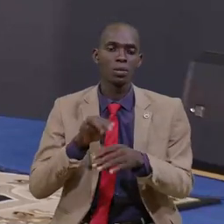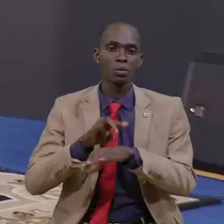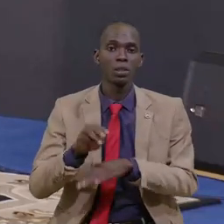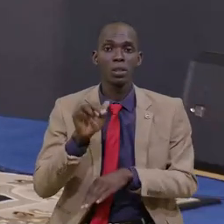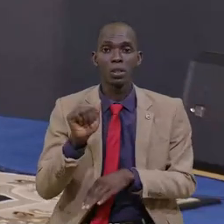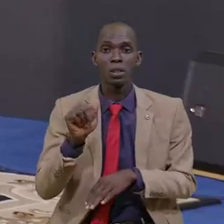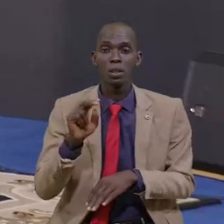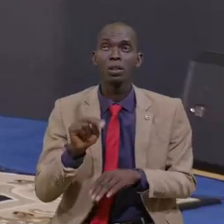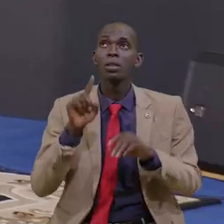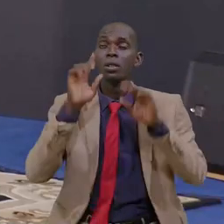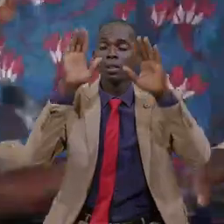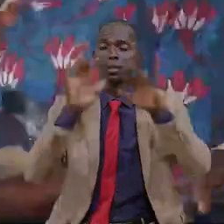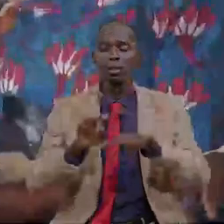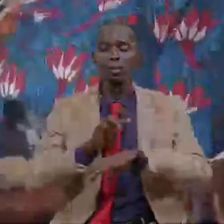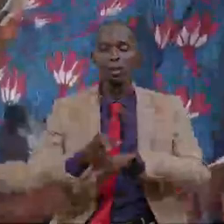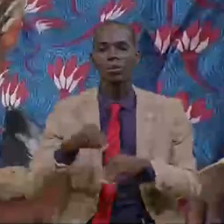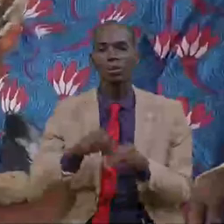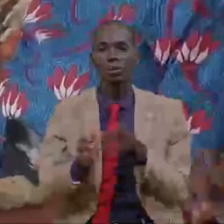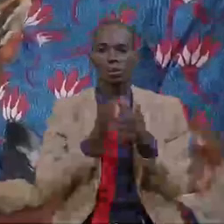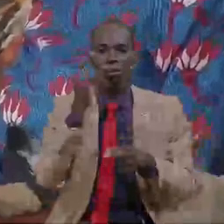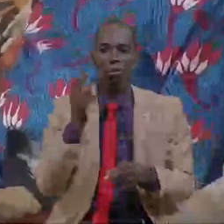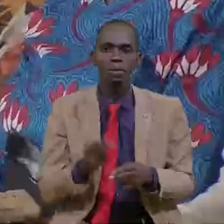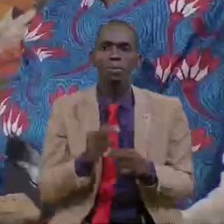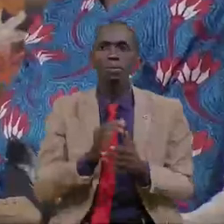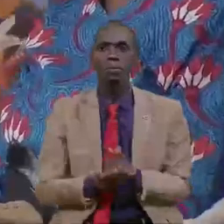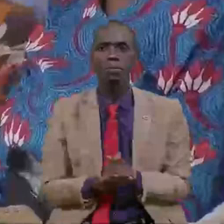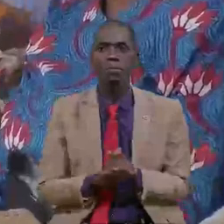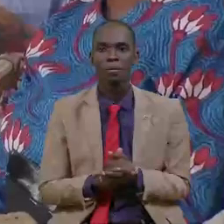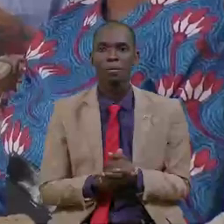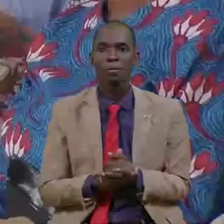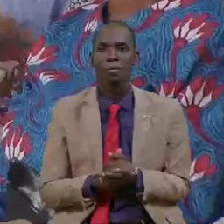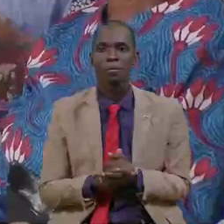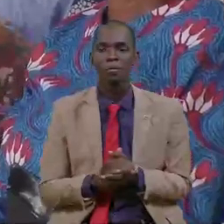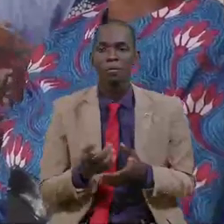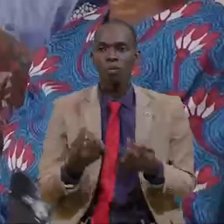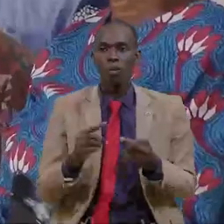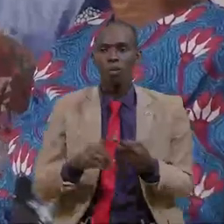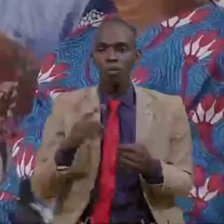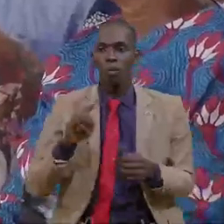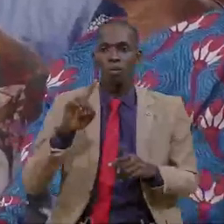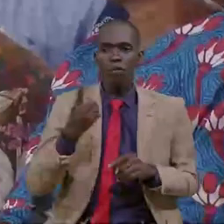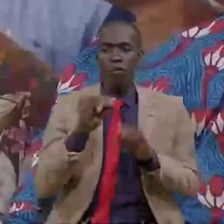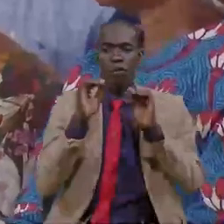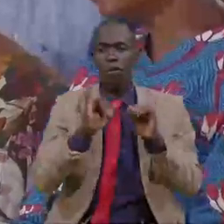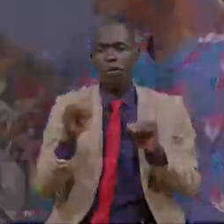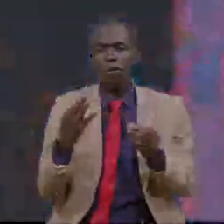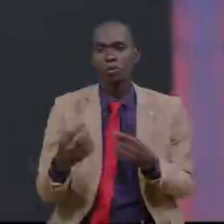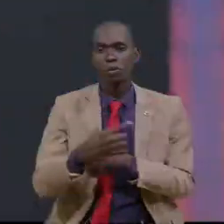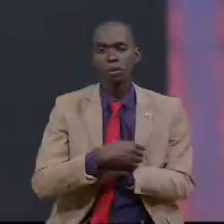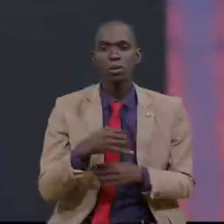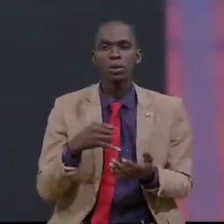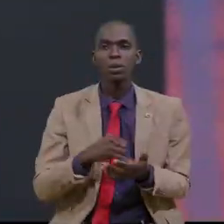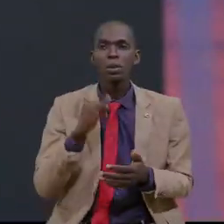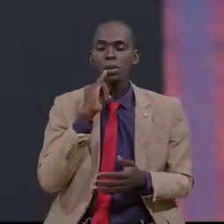ministère, un ministère excellent au nom de Jésus. Alors nous considérons le premier message